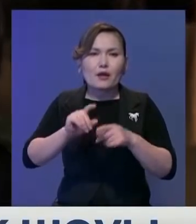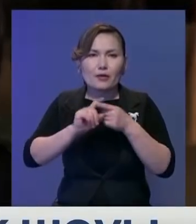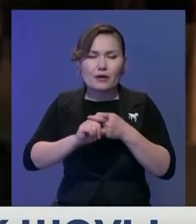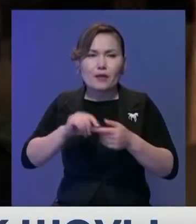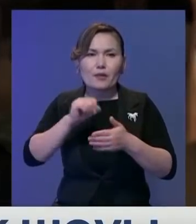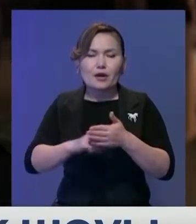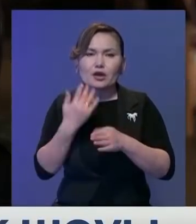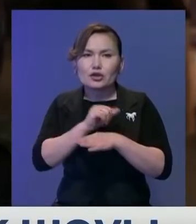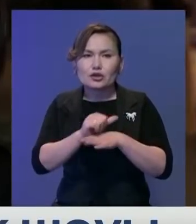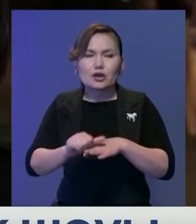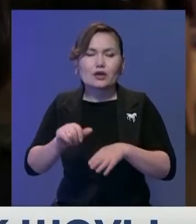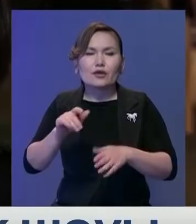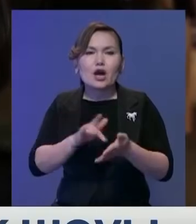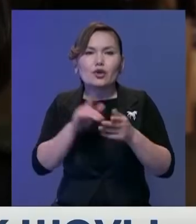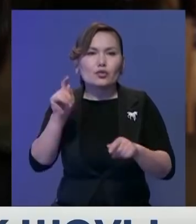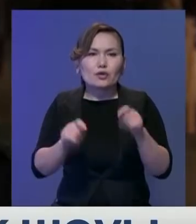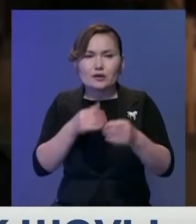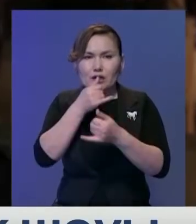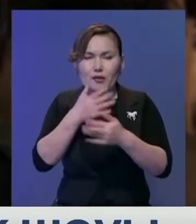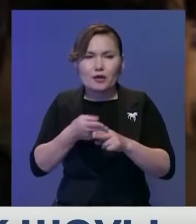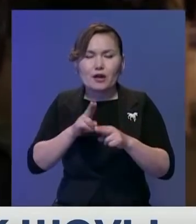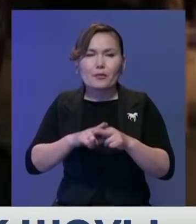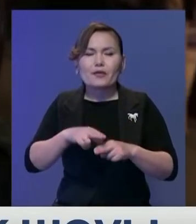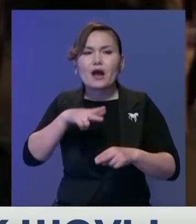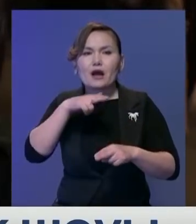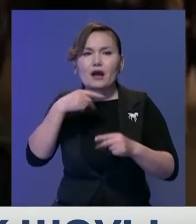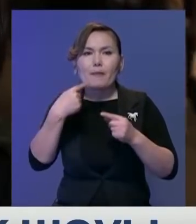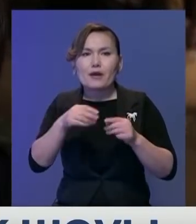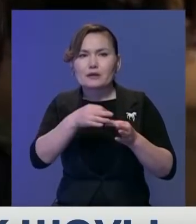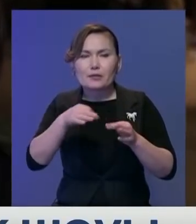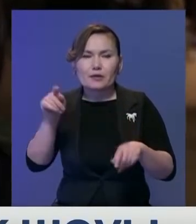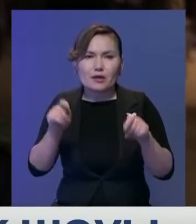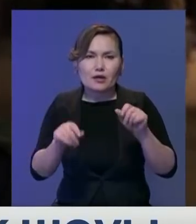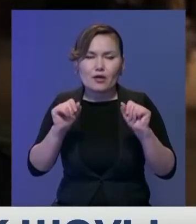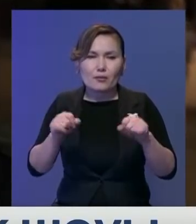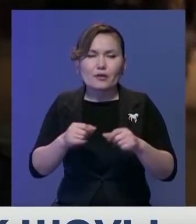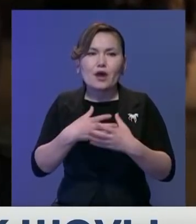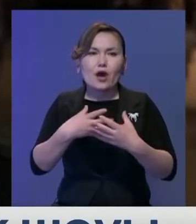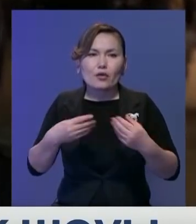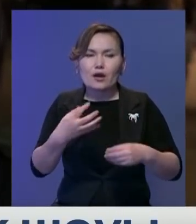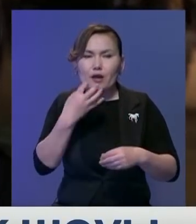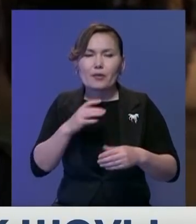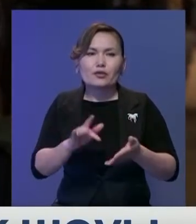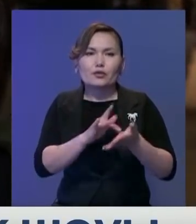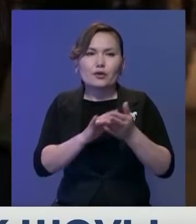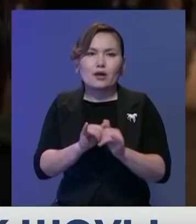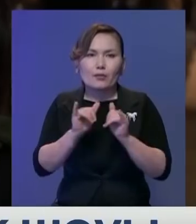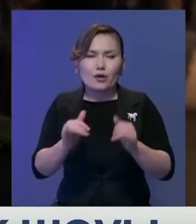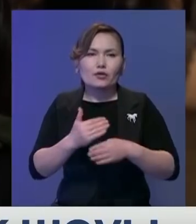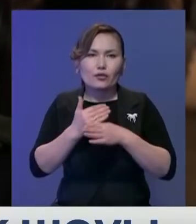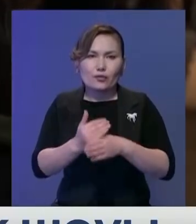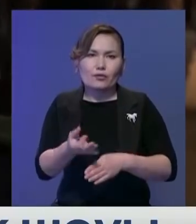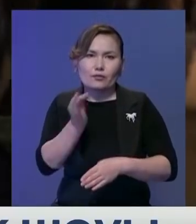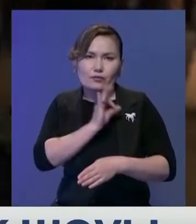кесірінен шетелдік туристер келмейді. Тек Кореяның басқа аймақтарынан адамдар келеді. Көктемнің жылуы туризмнің дамуына көмектеседі